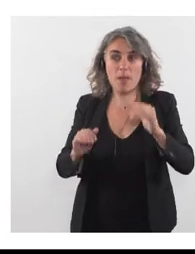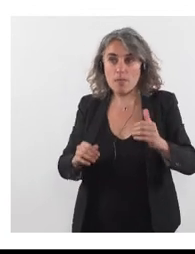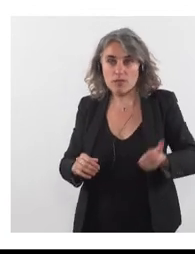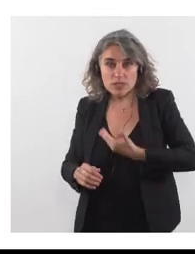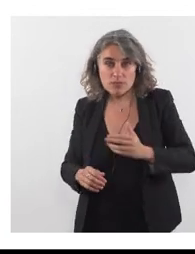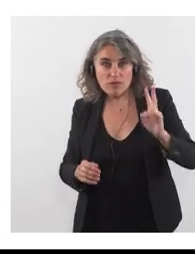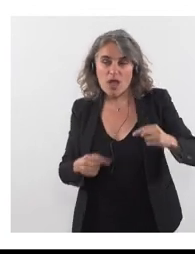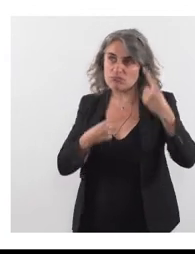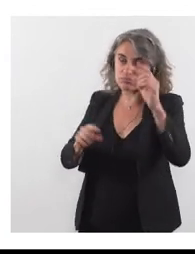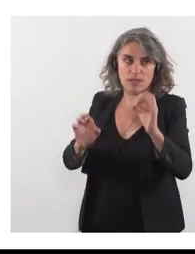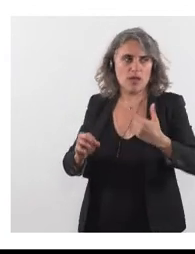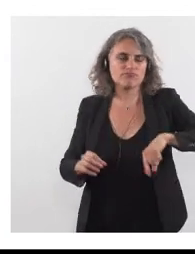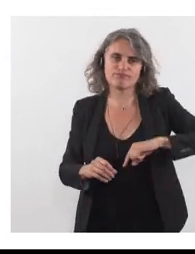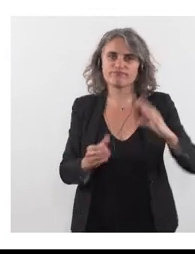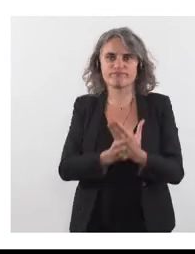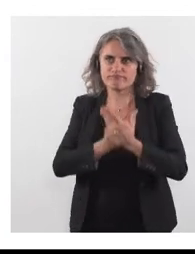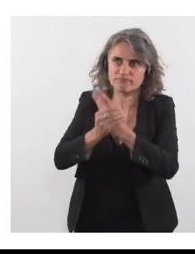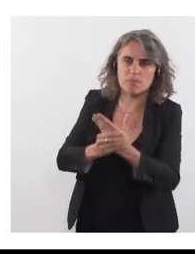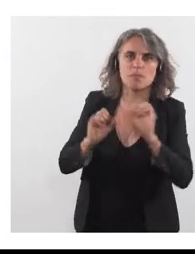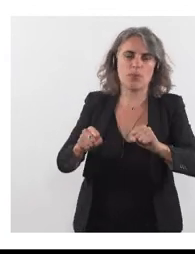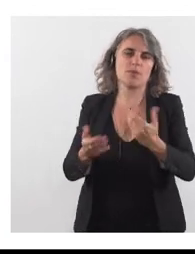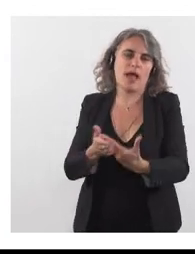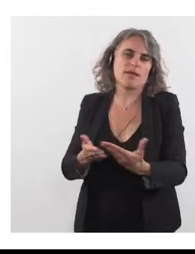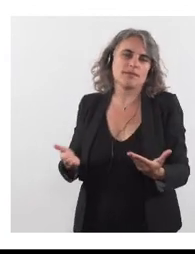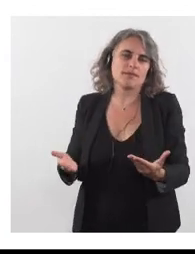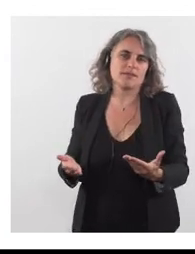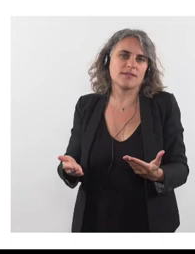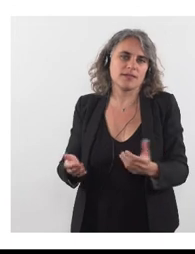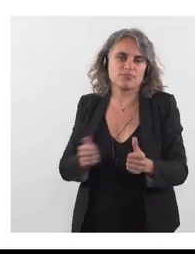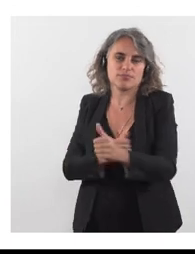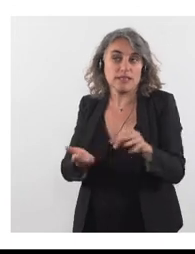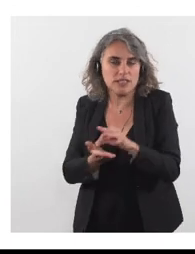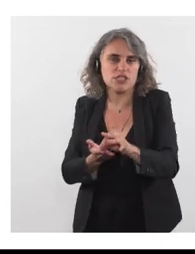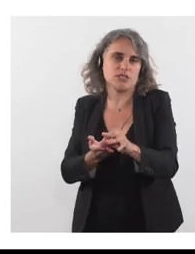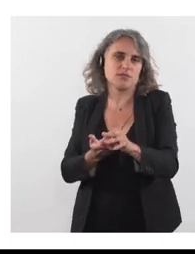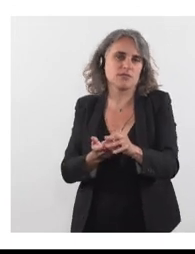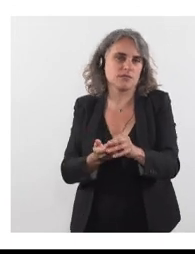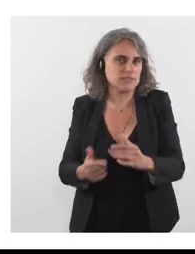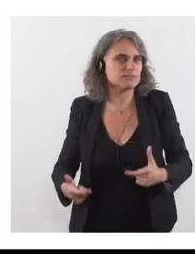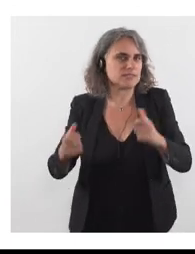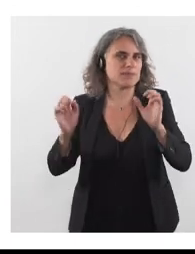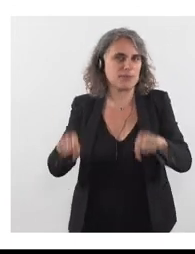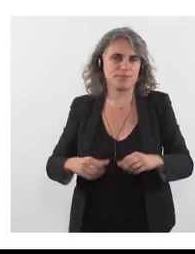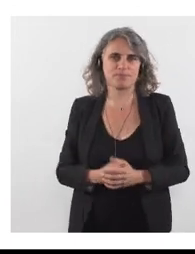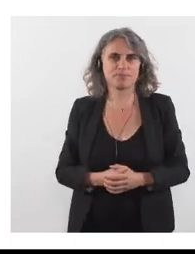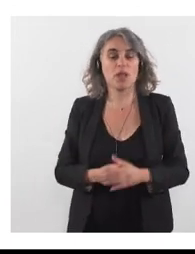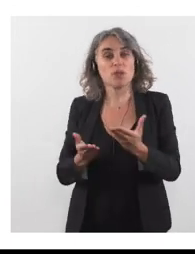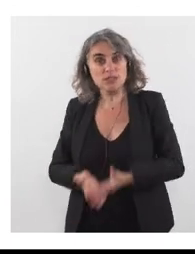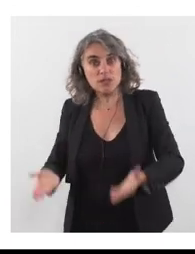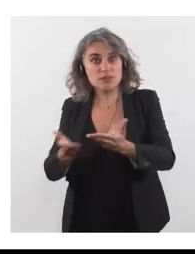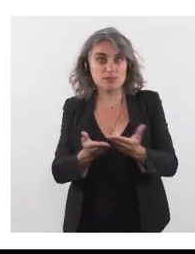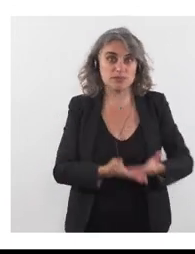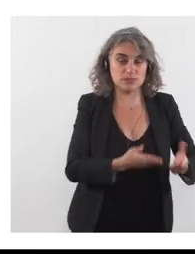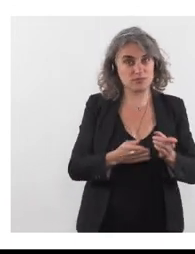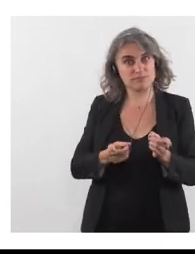victime. Et c'est en ce sens qu'on parle de contentieux stratégiques. Ferreine et HBITA, ce sont